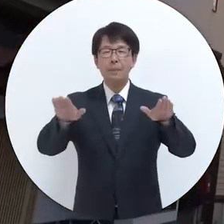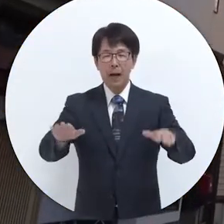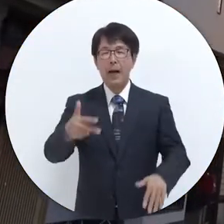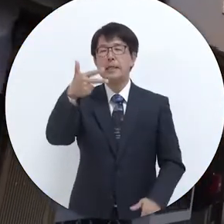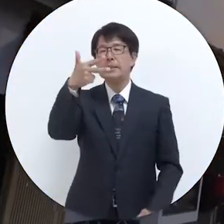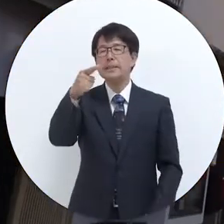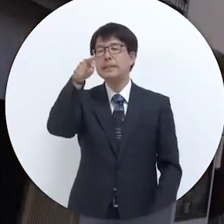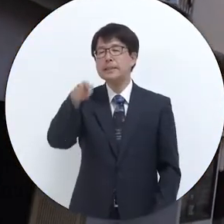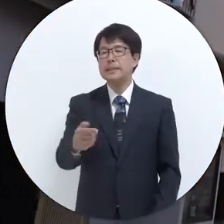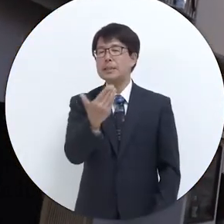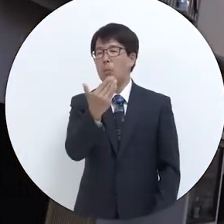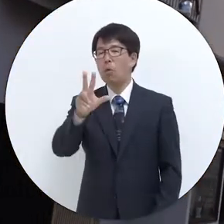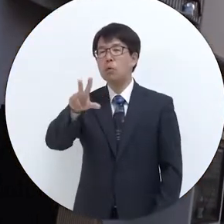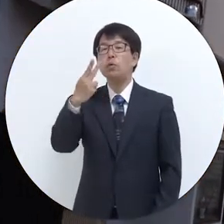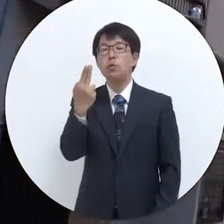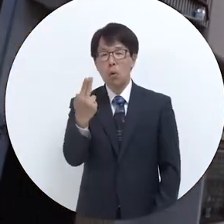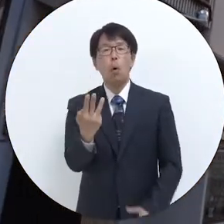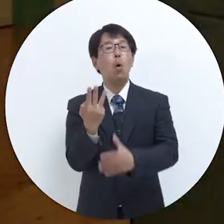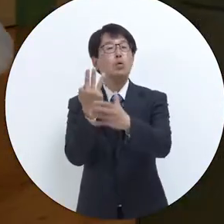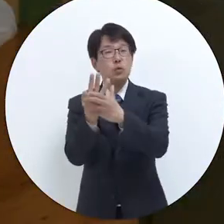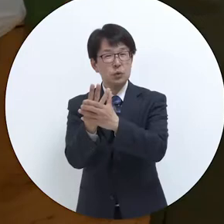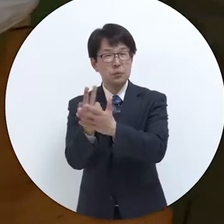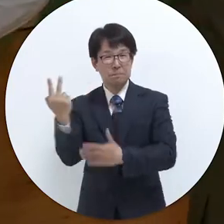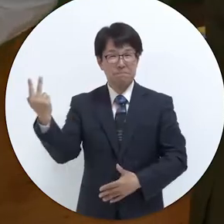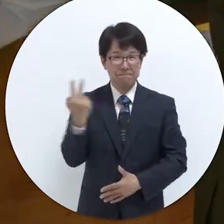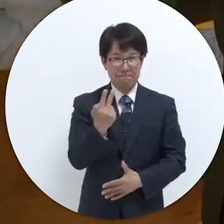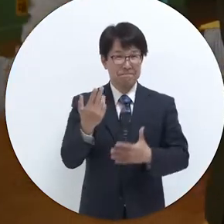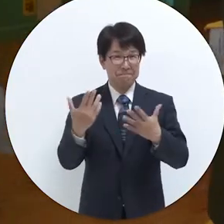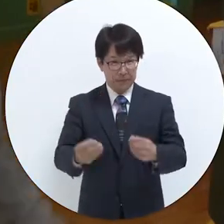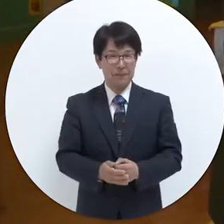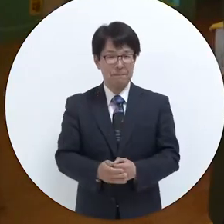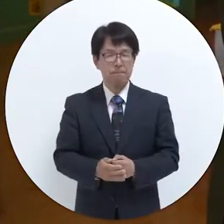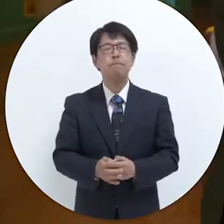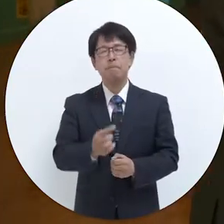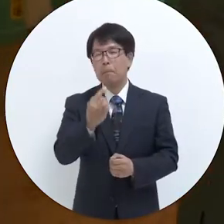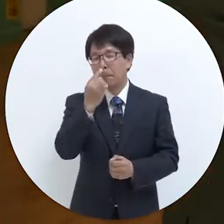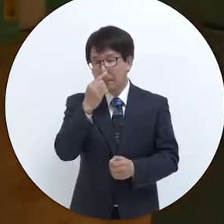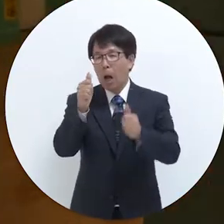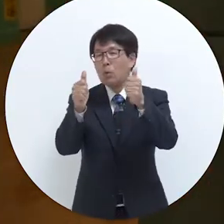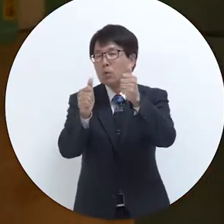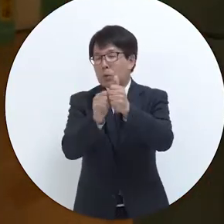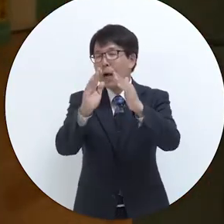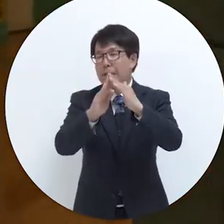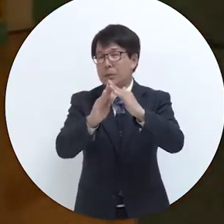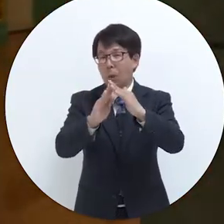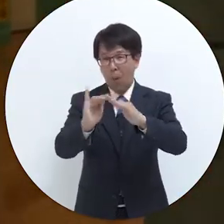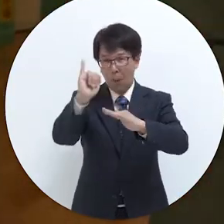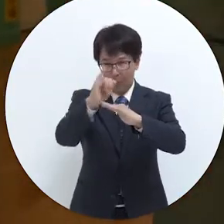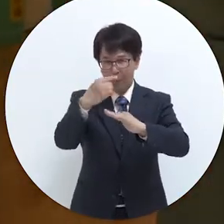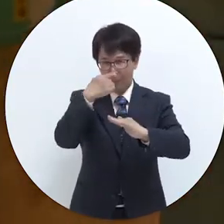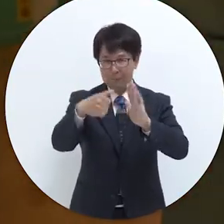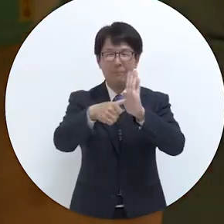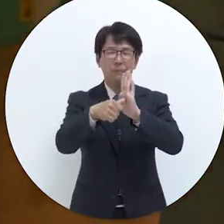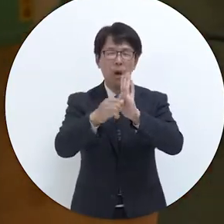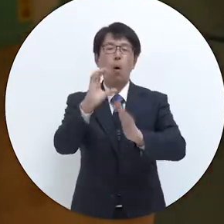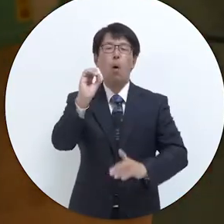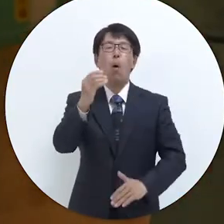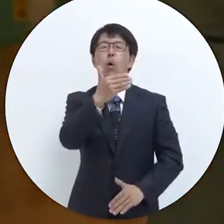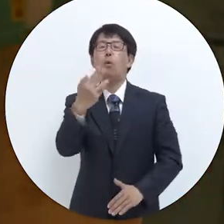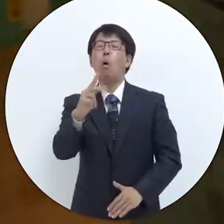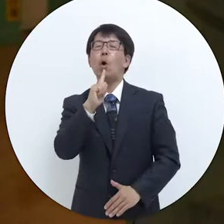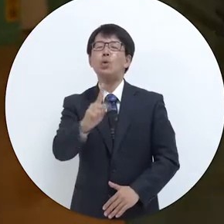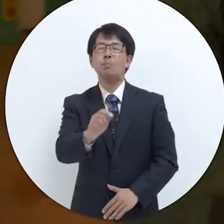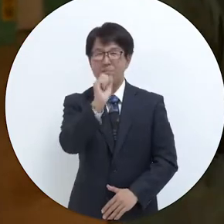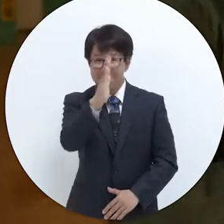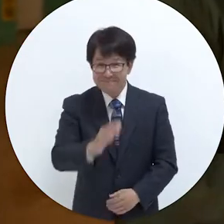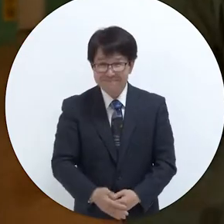に到着いたしました。 シーボルトの湯の副館長をしております大久保と言います。今日はよろしくお願い